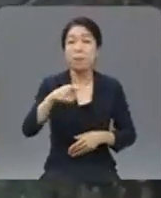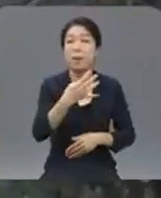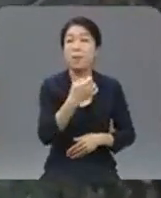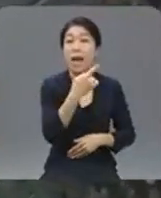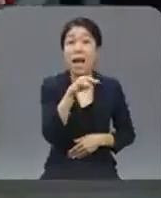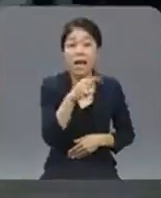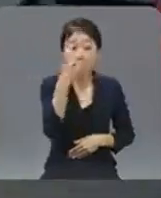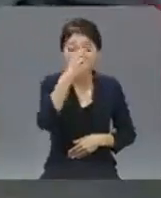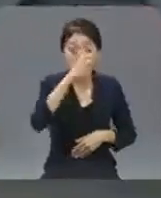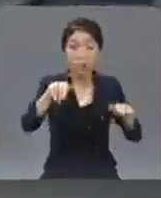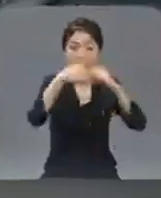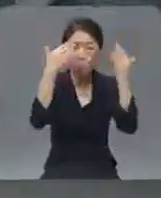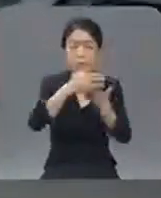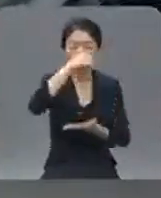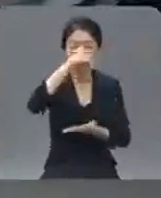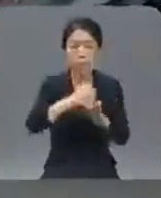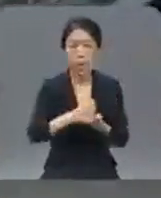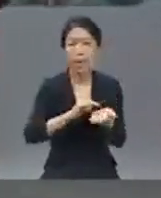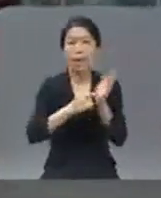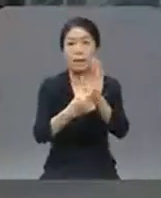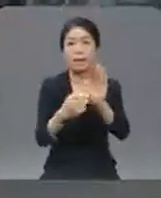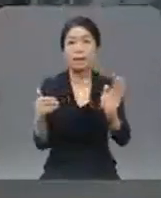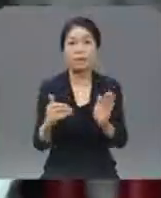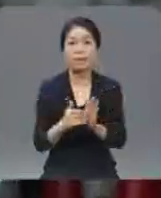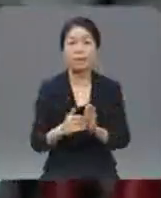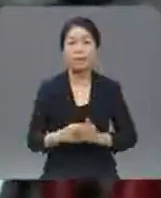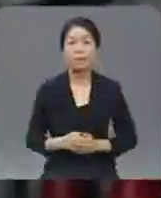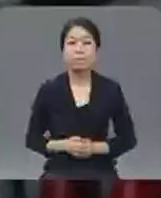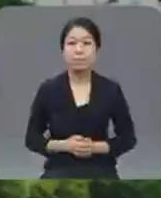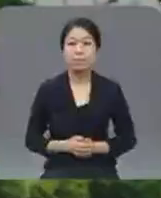검사에서는 전체 적합 판정을 받았습니다